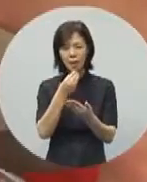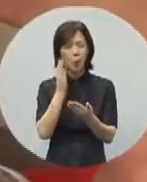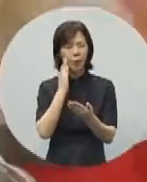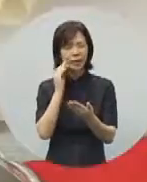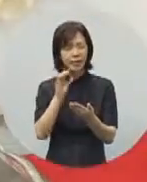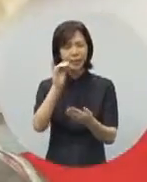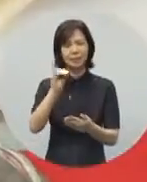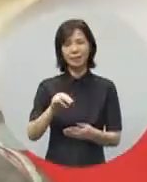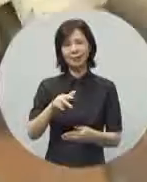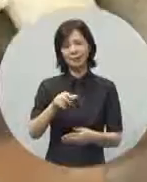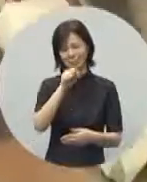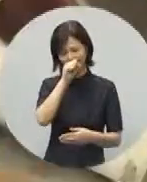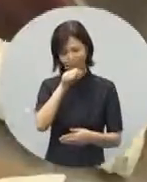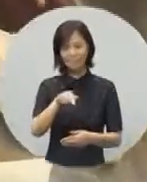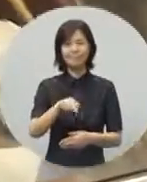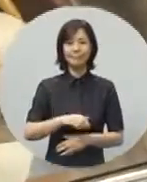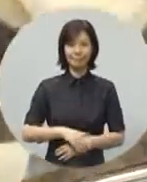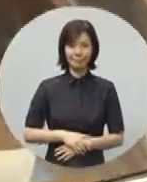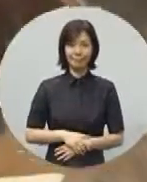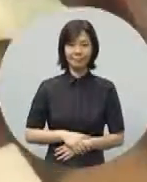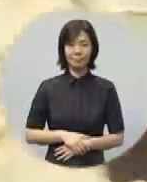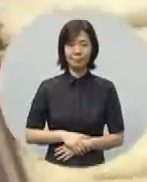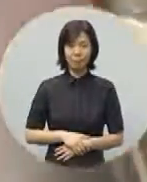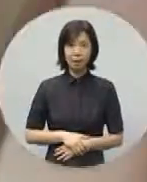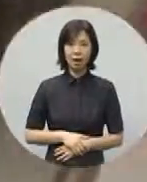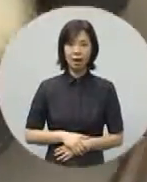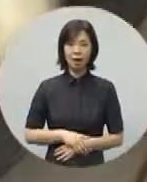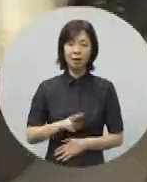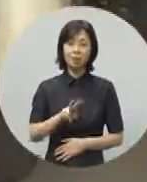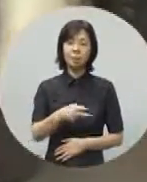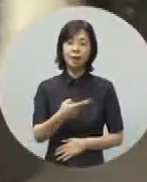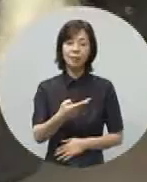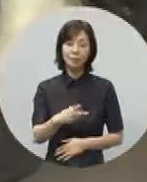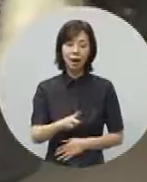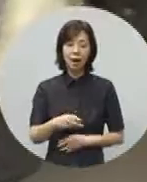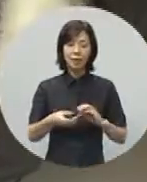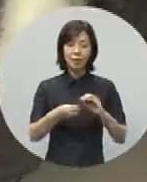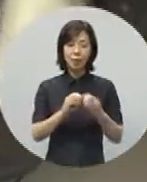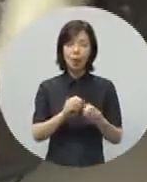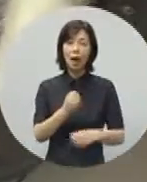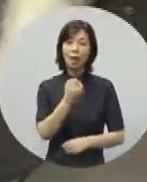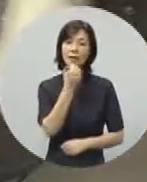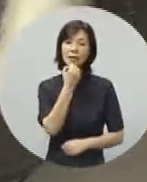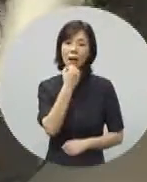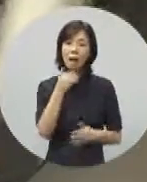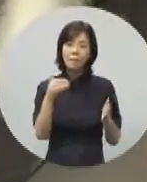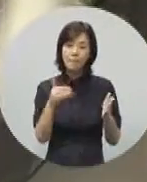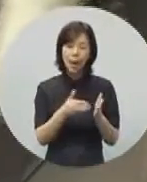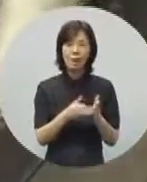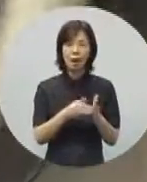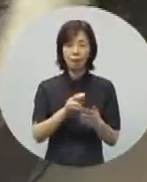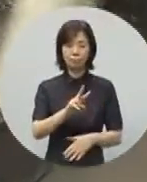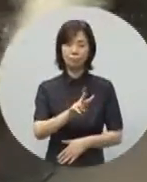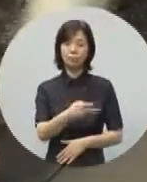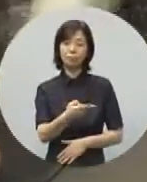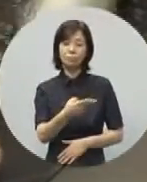し、 そうです ね、 きつね色になる。 巻いた春巻きを180度の油で揚げていきます。